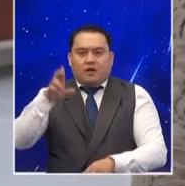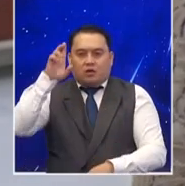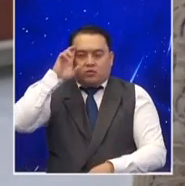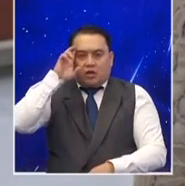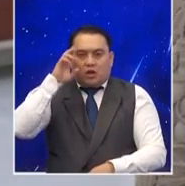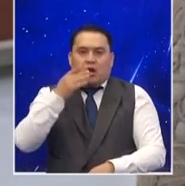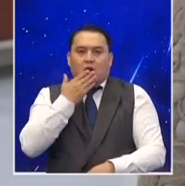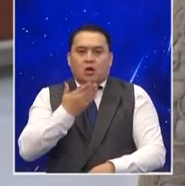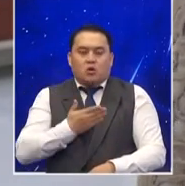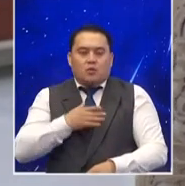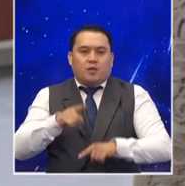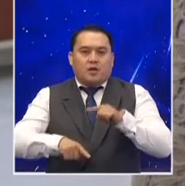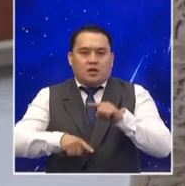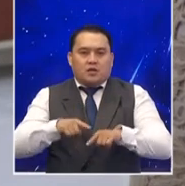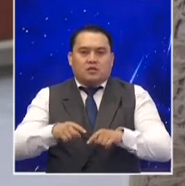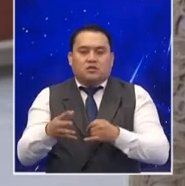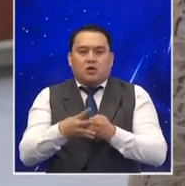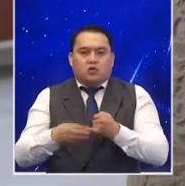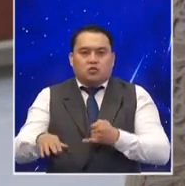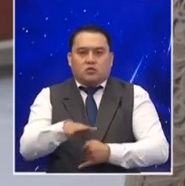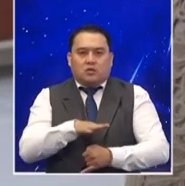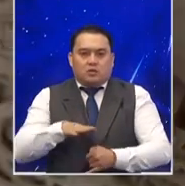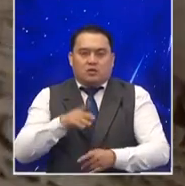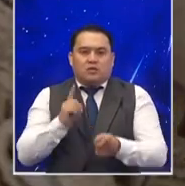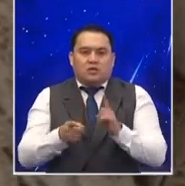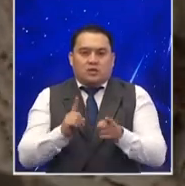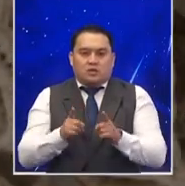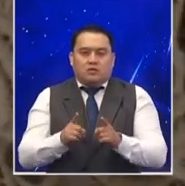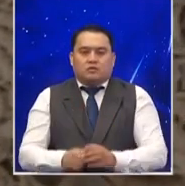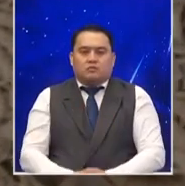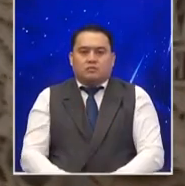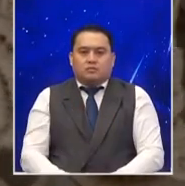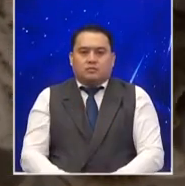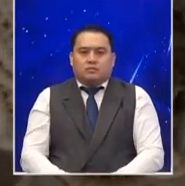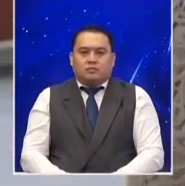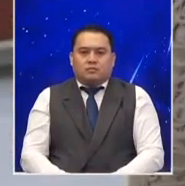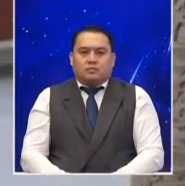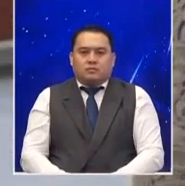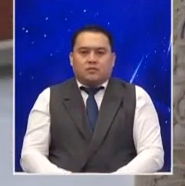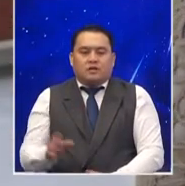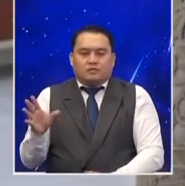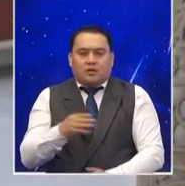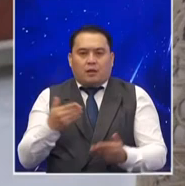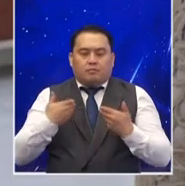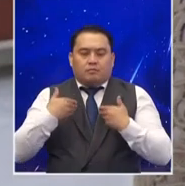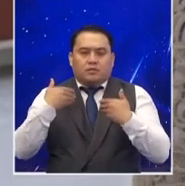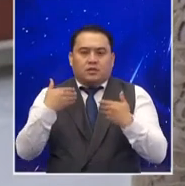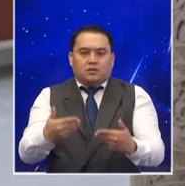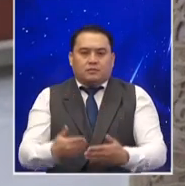государство, чтобы люди, живущие в этом государстве, стали действительно независимыми. Всех еще раз с